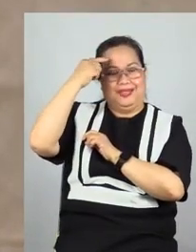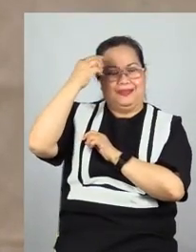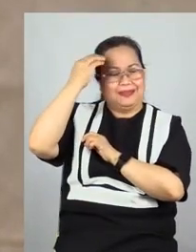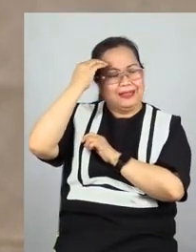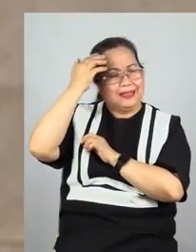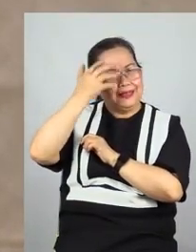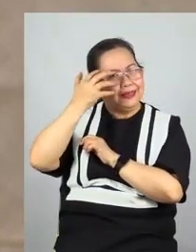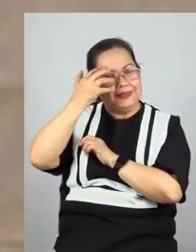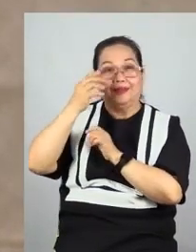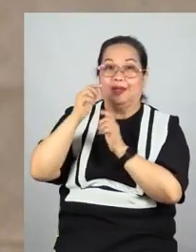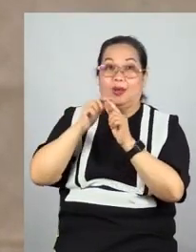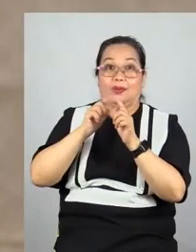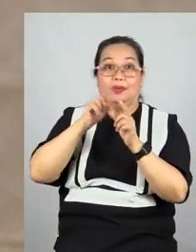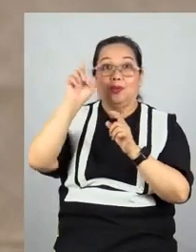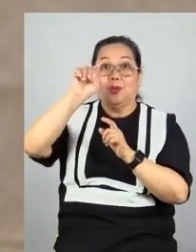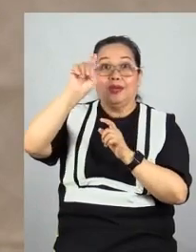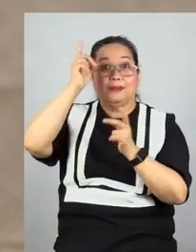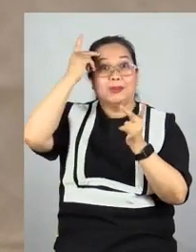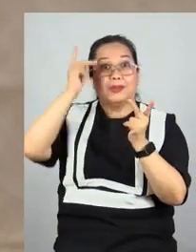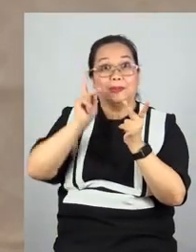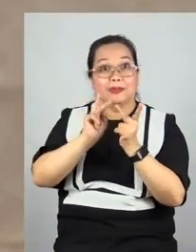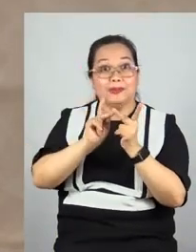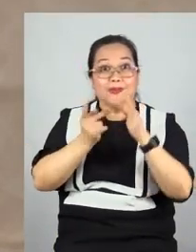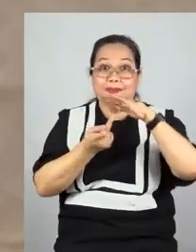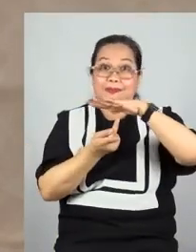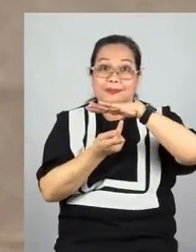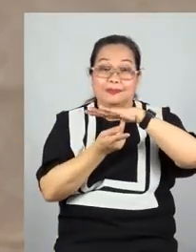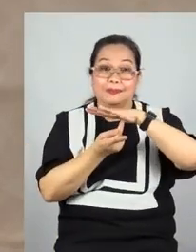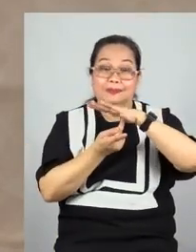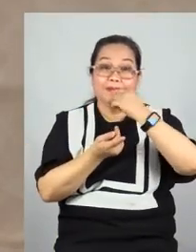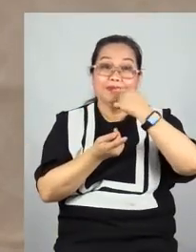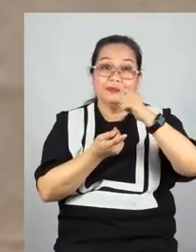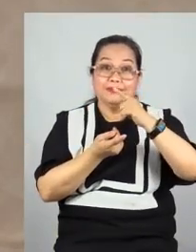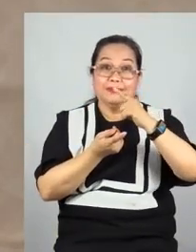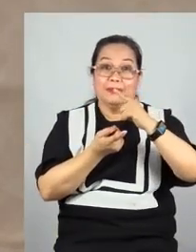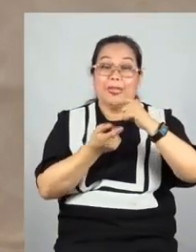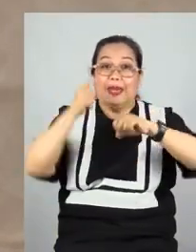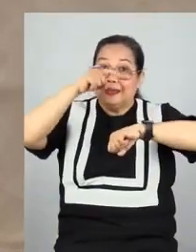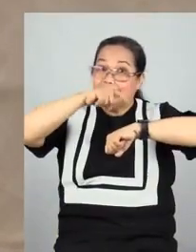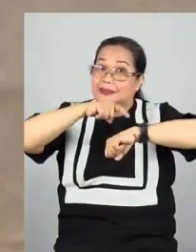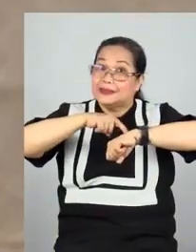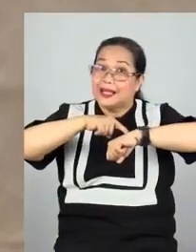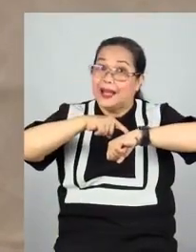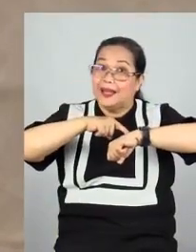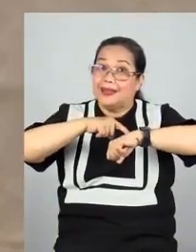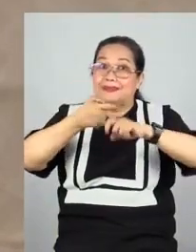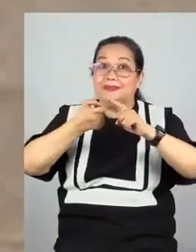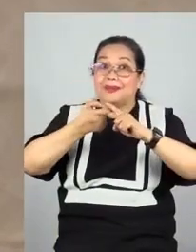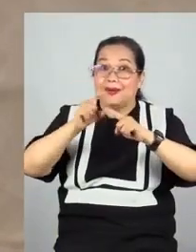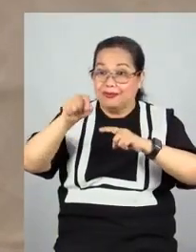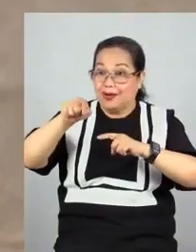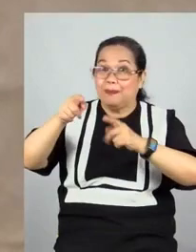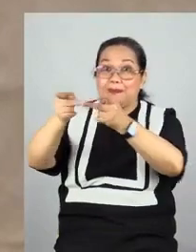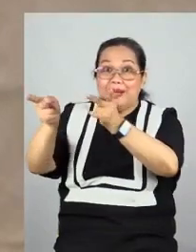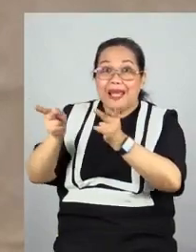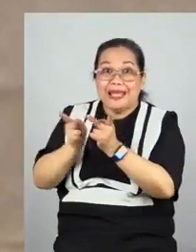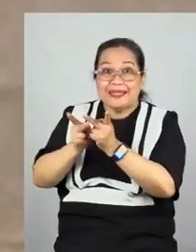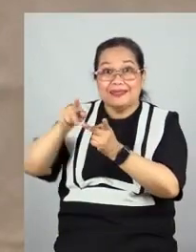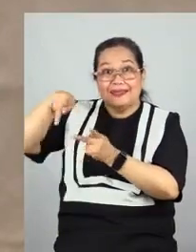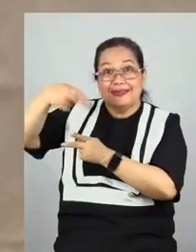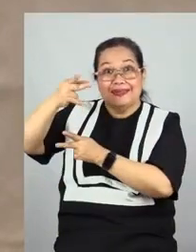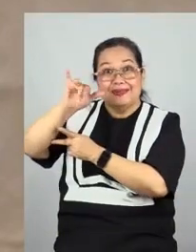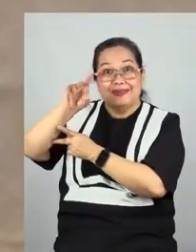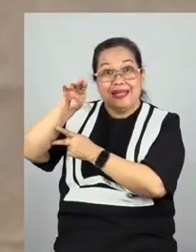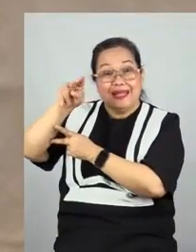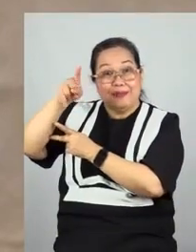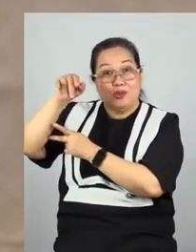Ang objective niya talaga, mga kapatid, ay yung season na yon ng buhay ng mga taga-Pilipos ay